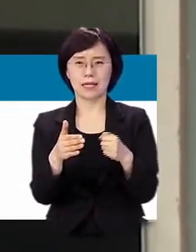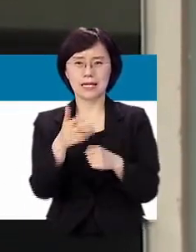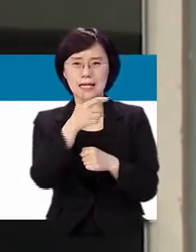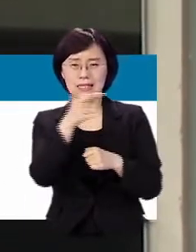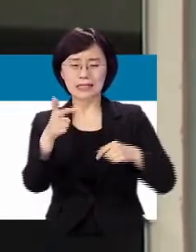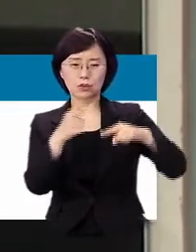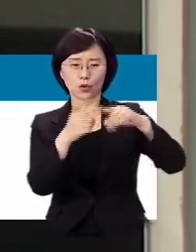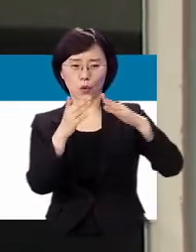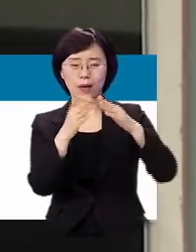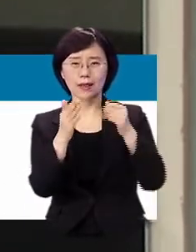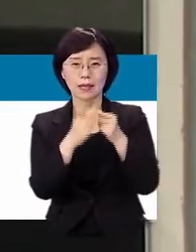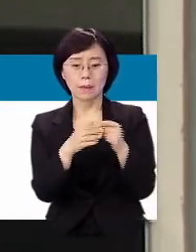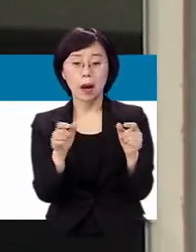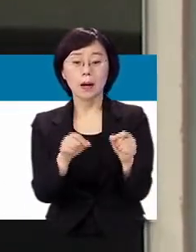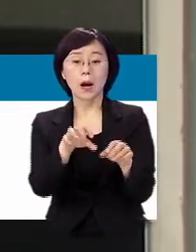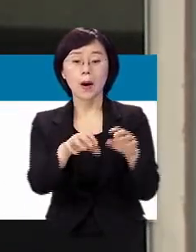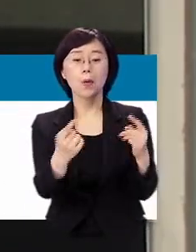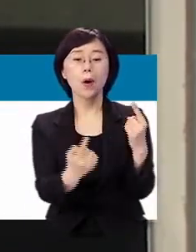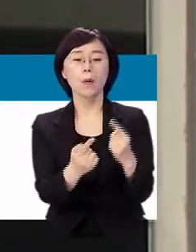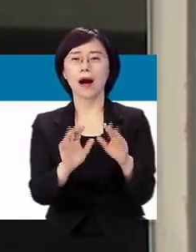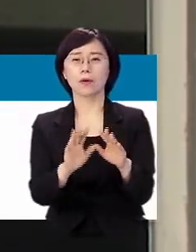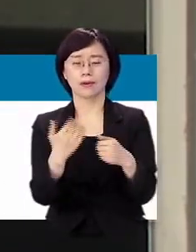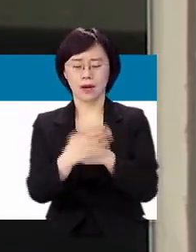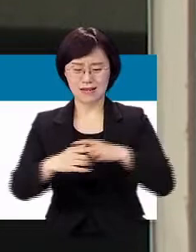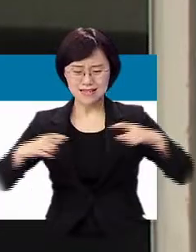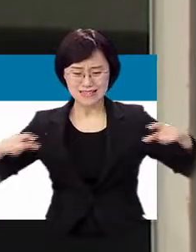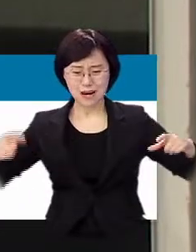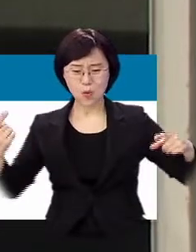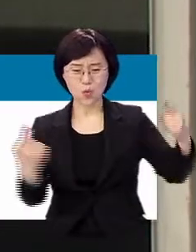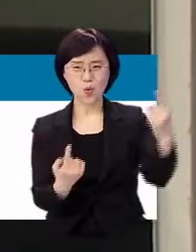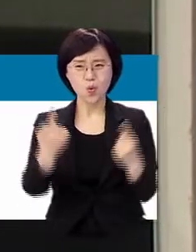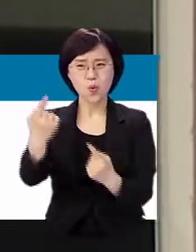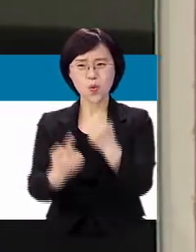교회는 한 동네 사람이 오는 게 아니고